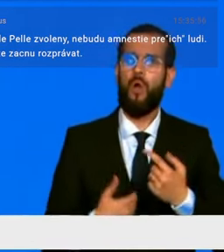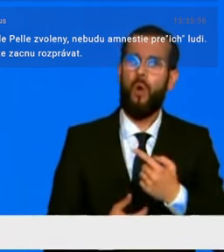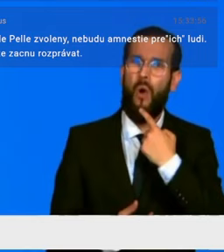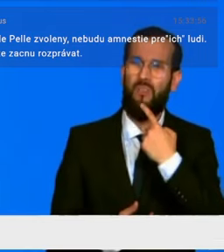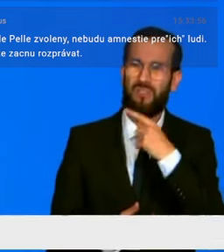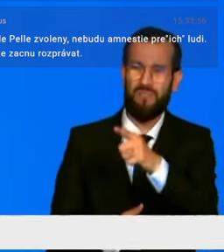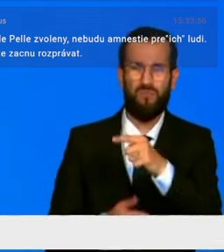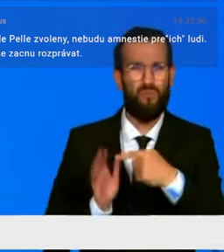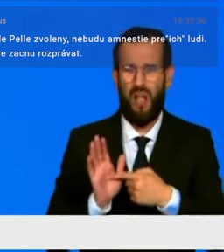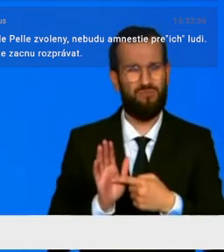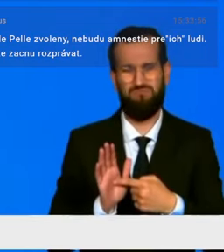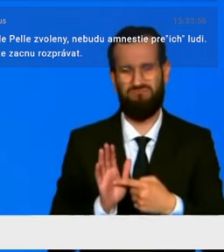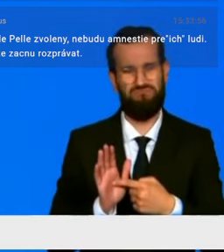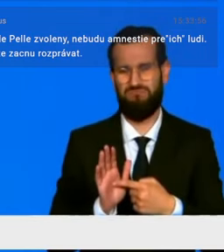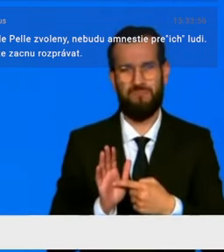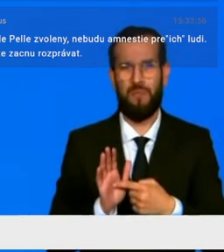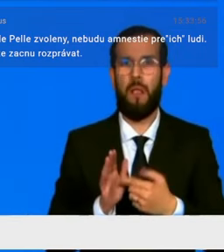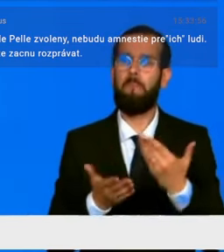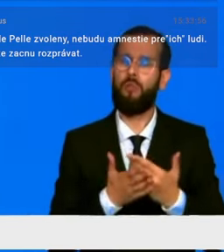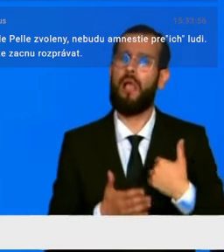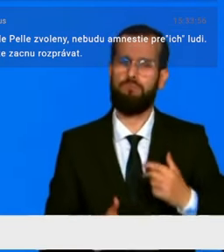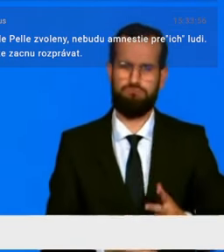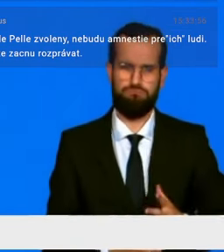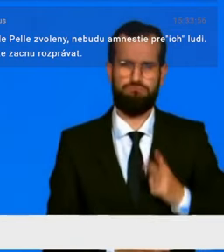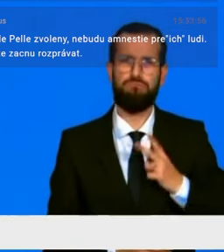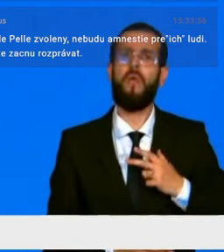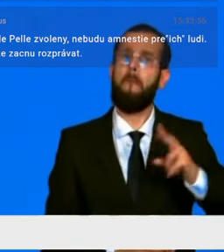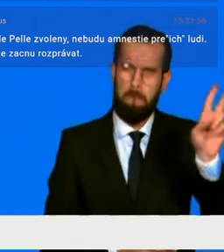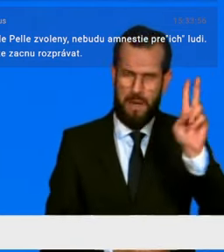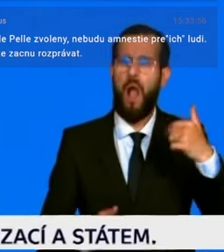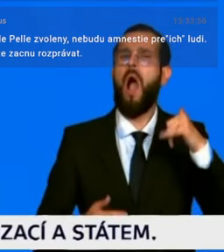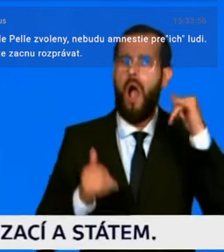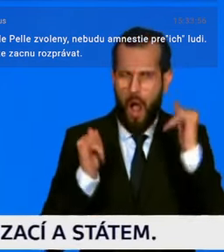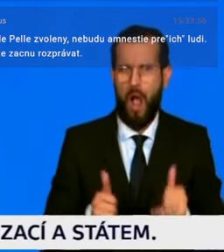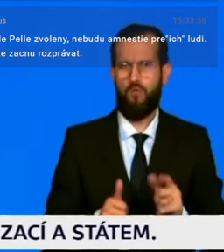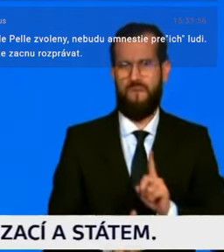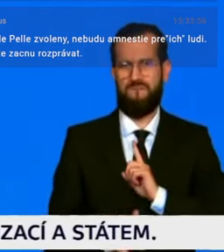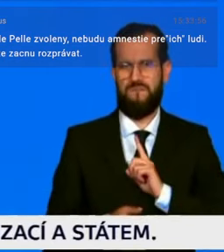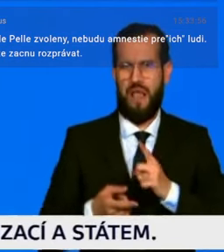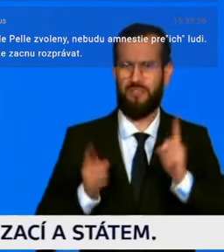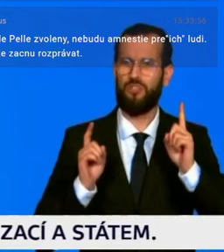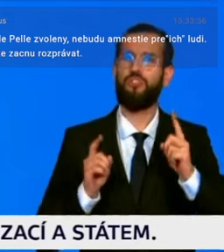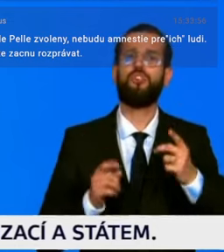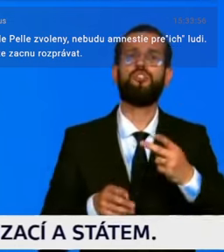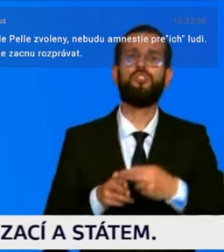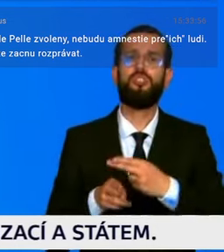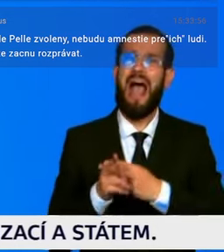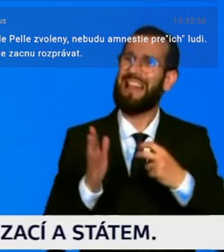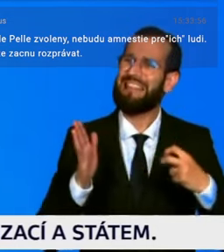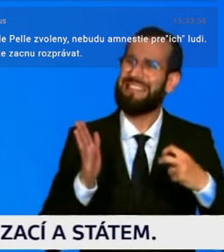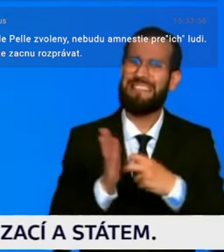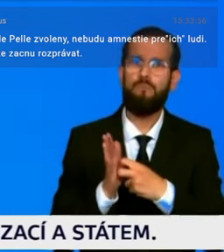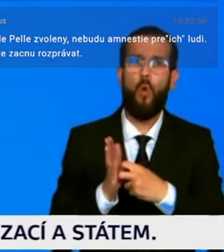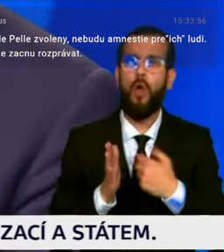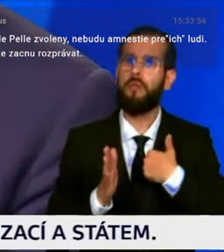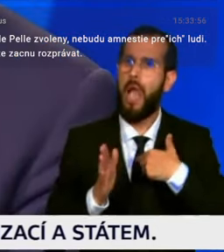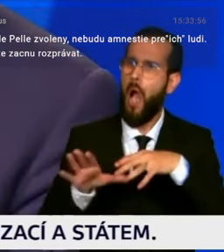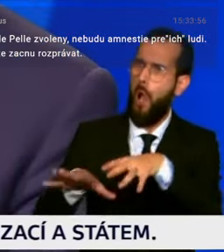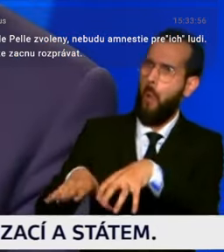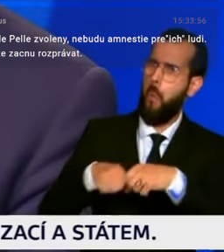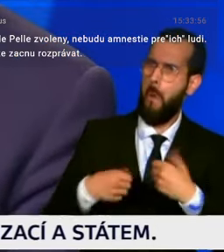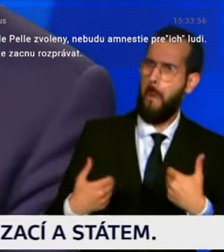ho znehodnocujú takže ja som sa ako hrdý vlastenec k tomu prihlásil Ale toto aj štátne symboly pán pgr ja to